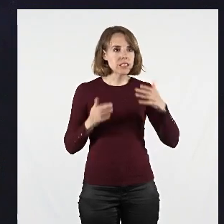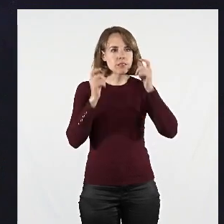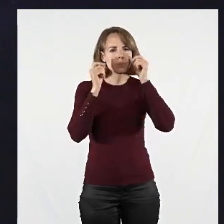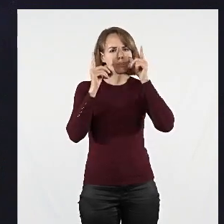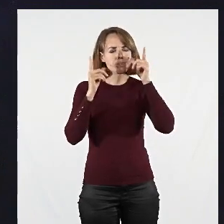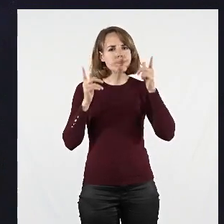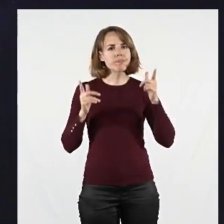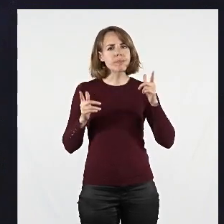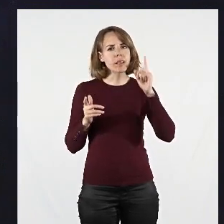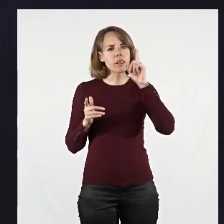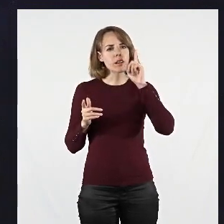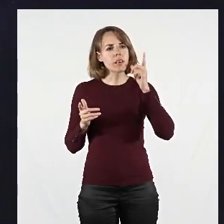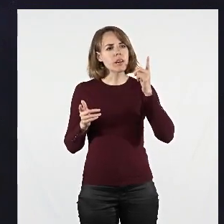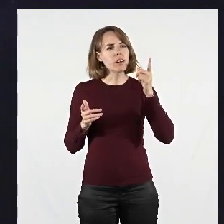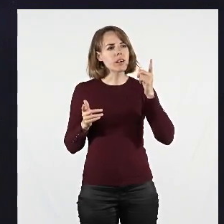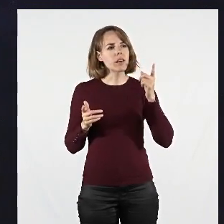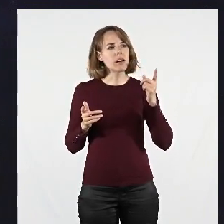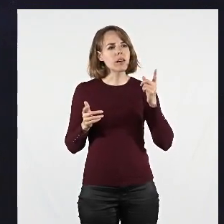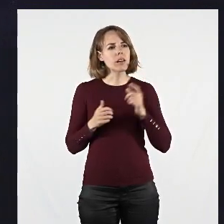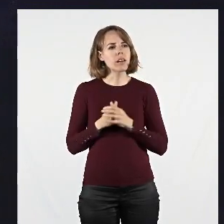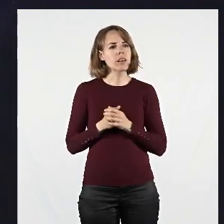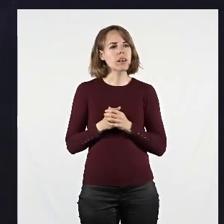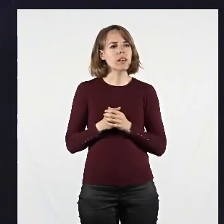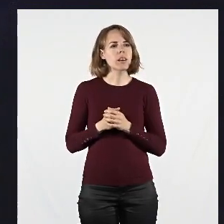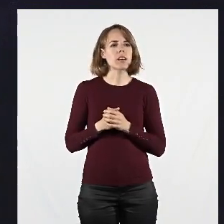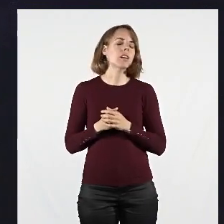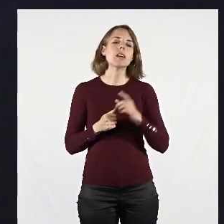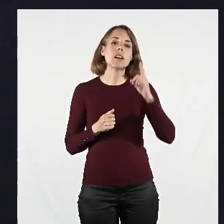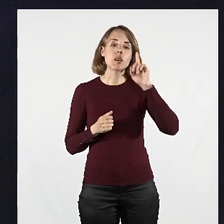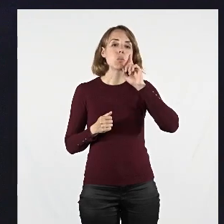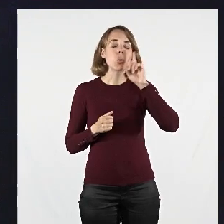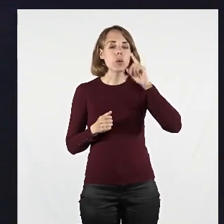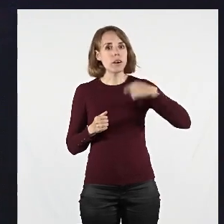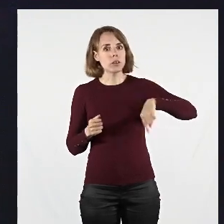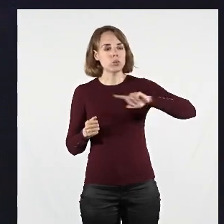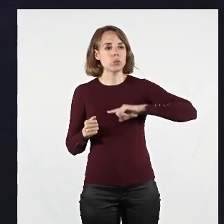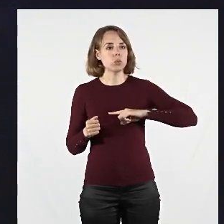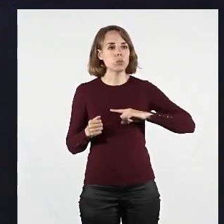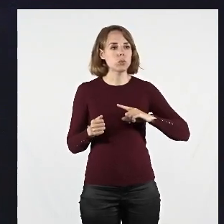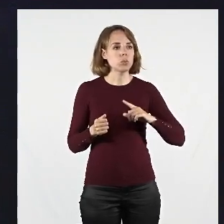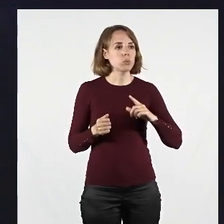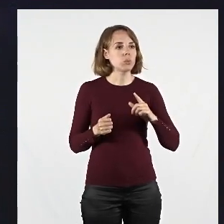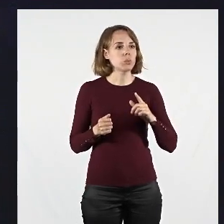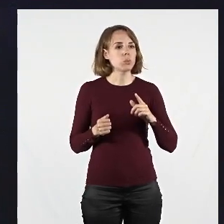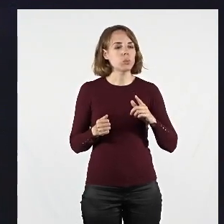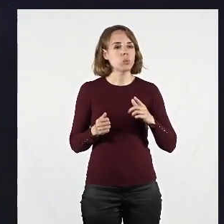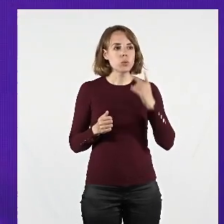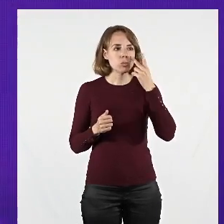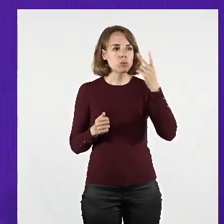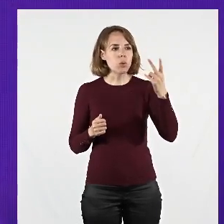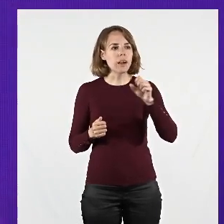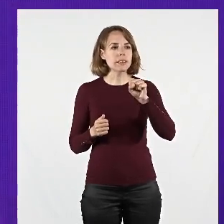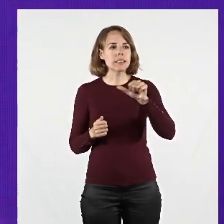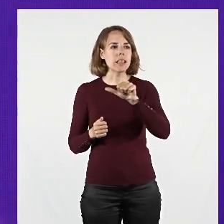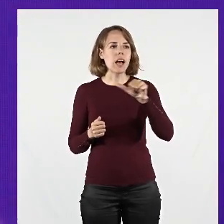nôtres, cela vient de CARSAT, mettent de loin les SAD en avant avec un indice de fréquence à 107%. Alors